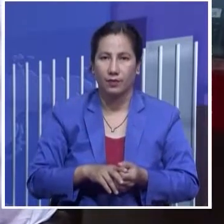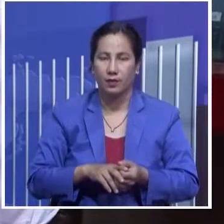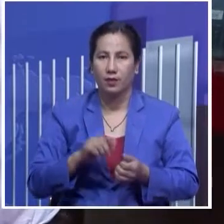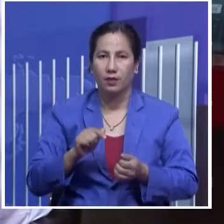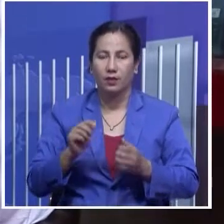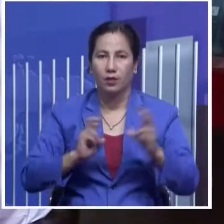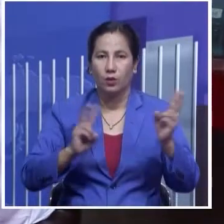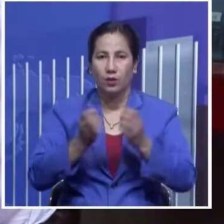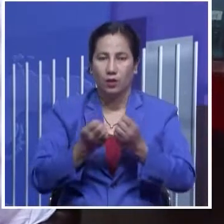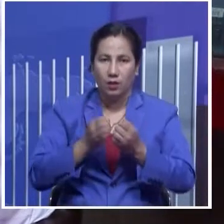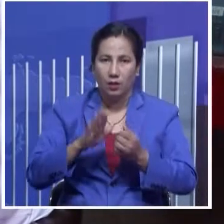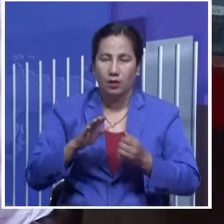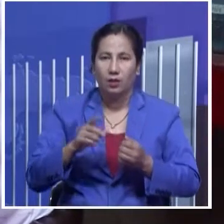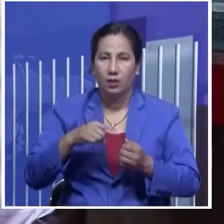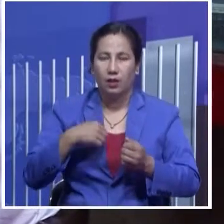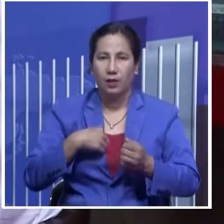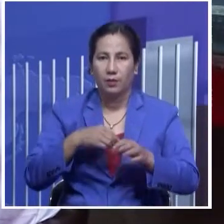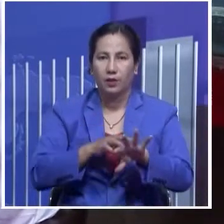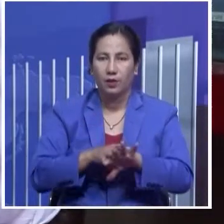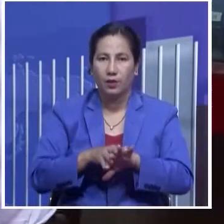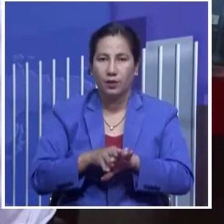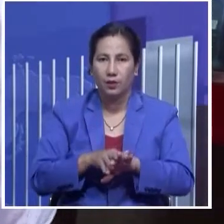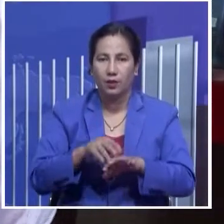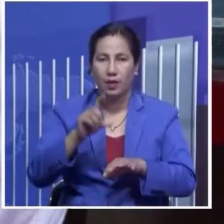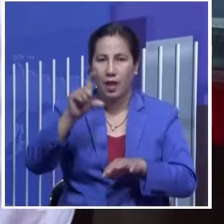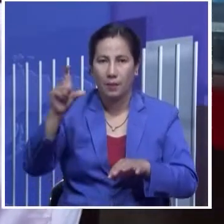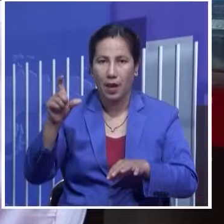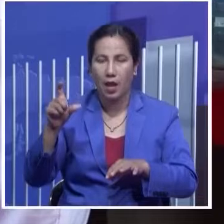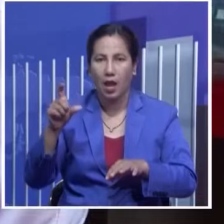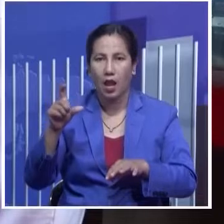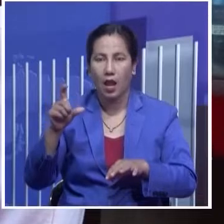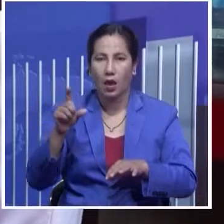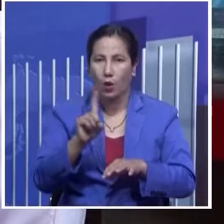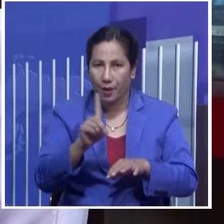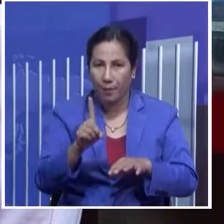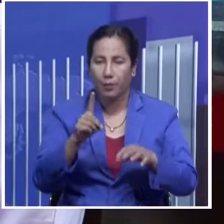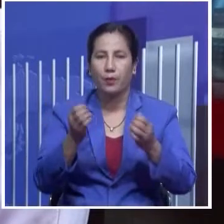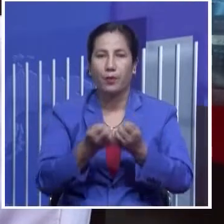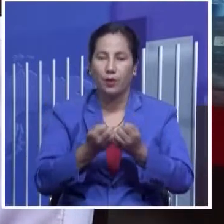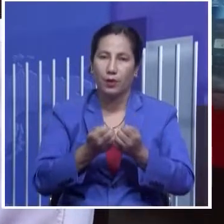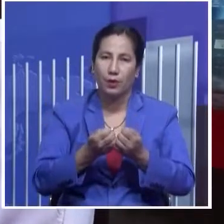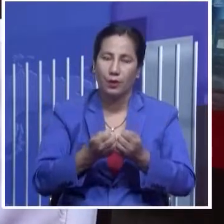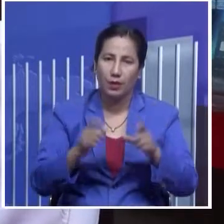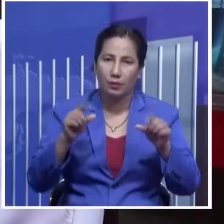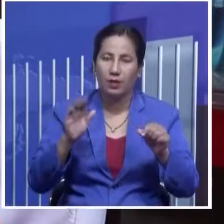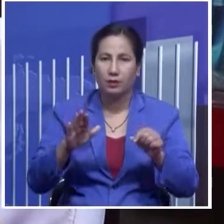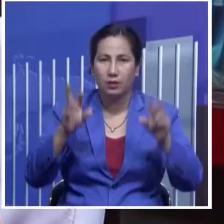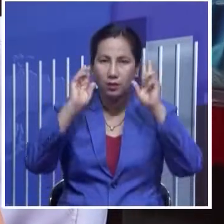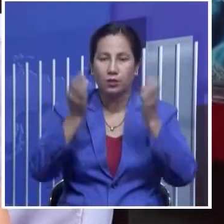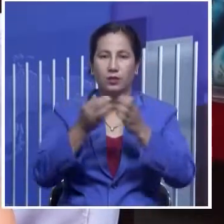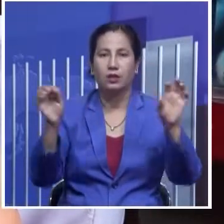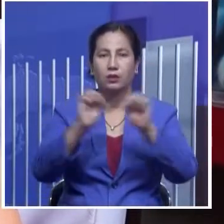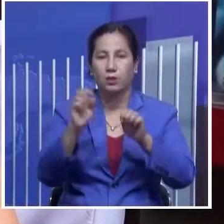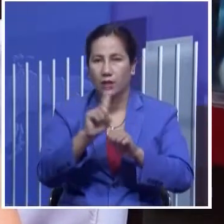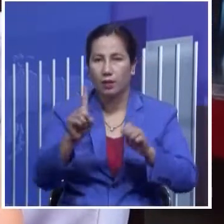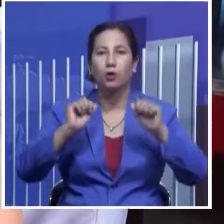कुराकानी गर्नुपर्छ यिनीहरूले, किनभने हामीहरूको रोटीबेटीको सम्बन्ध छ इन्डिया र नेपालको, राम्रो गरिदिनु पऱ्यो भने हो। अहिले सुरक्षा सम्बन्धीमा पनि अलिक राम्रो